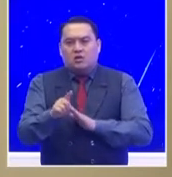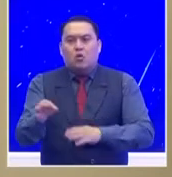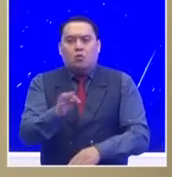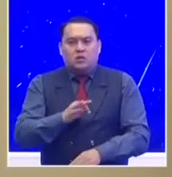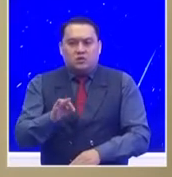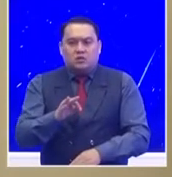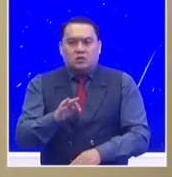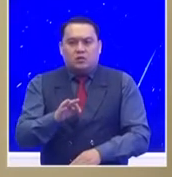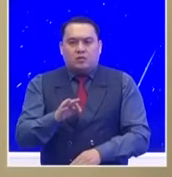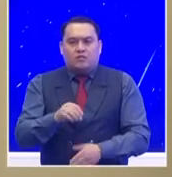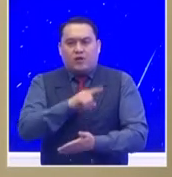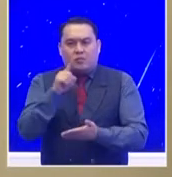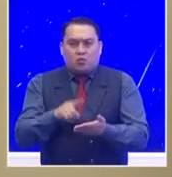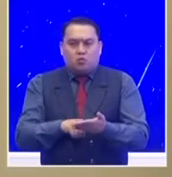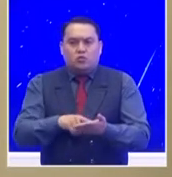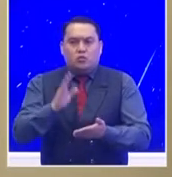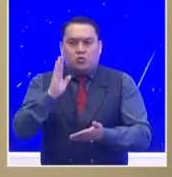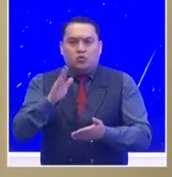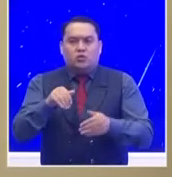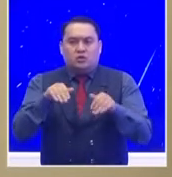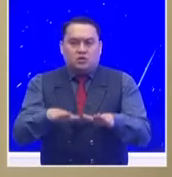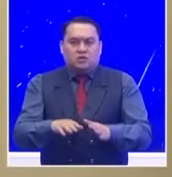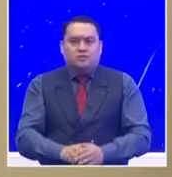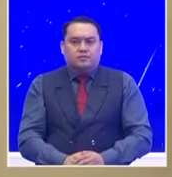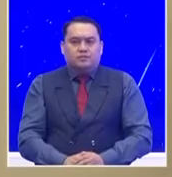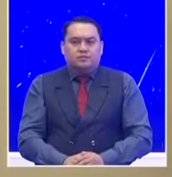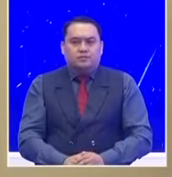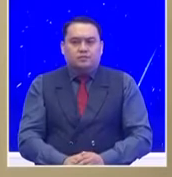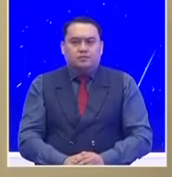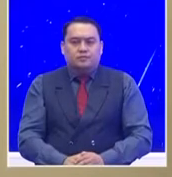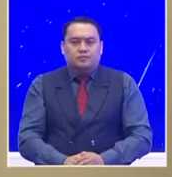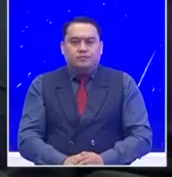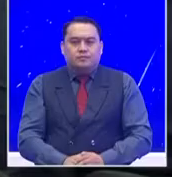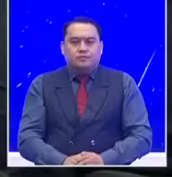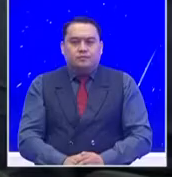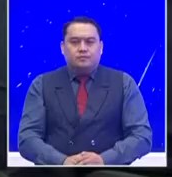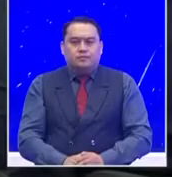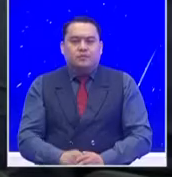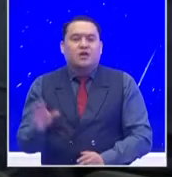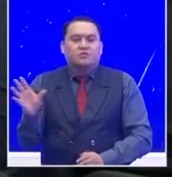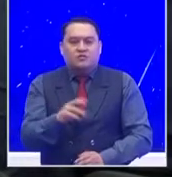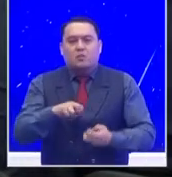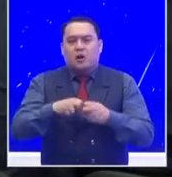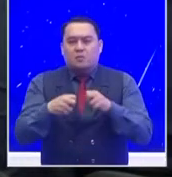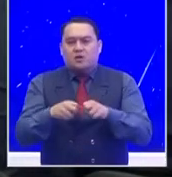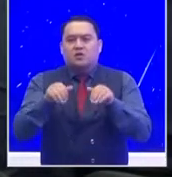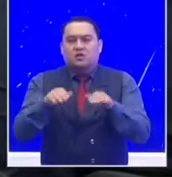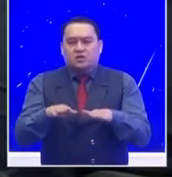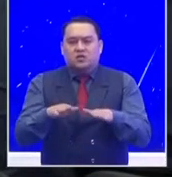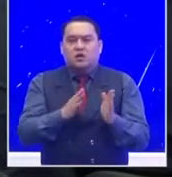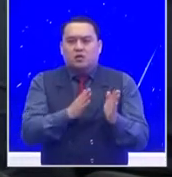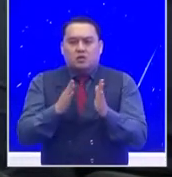области. По-моему, этот вопрос в дальнейшем будет решаться в правильную сторону. Все проблемы разрешимы. Главное –